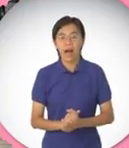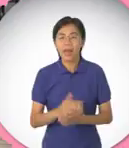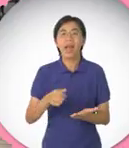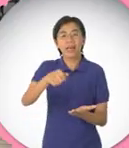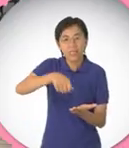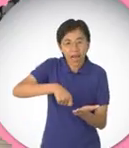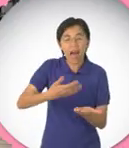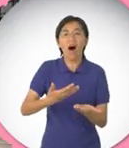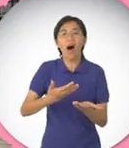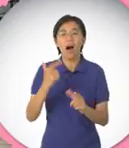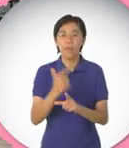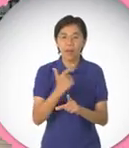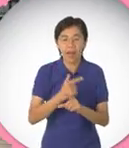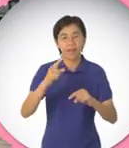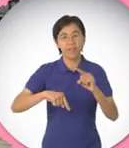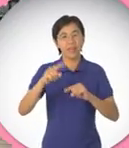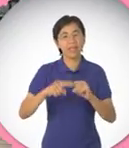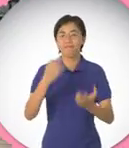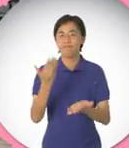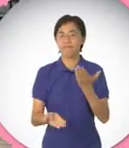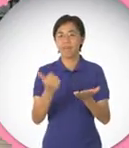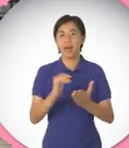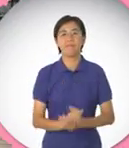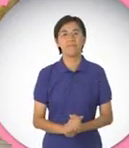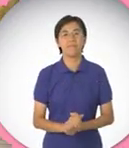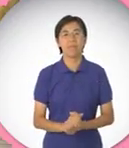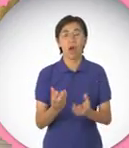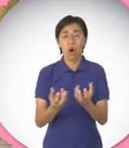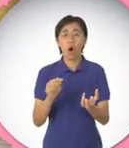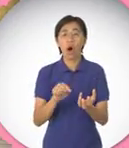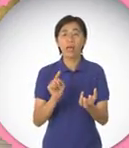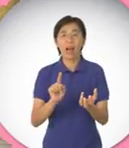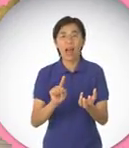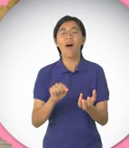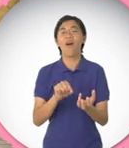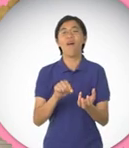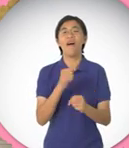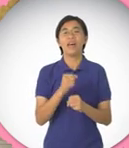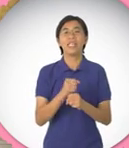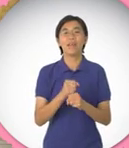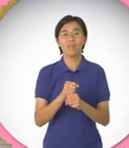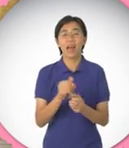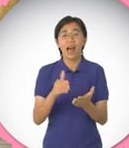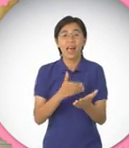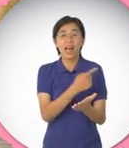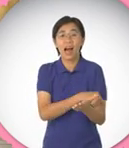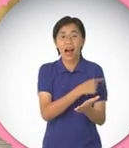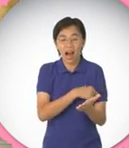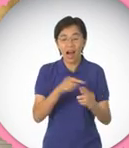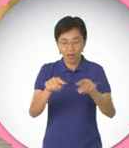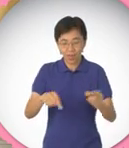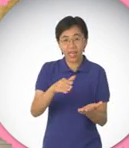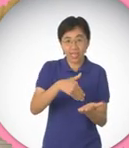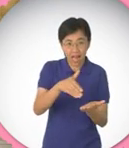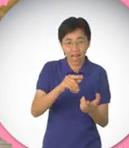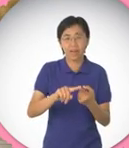ซนเลสอย่างนี้ก็ได ้ นะคะ แล้วก็มีสองอันนี้รู้สึกว่าไว้เตรียมพิมพ ์ใช่ไหมครับเนยขาวนี่ไว้ทาพิมพ์นะคะส่วนแป้งเนี่ยแป้งนวลเอ